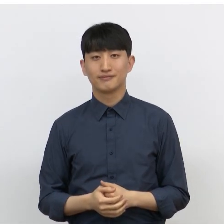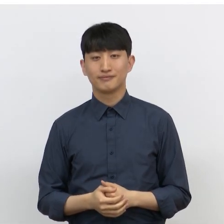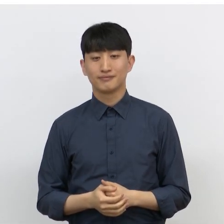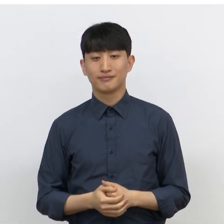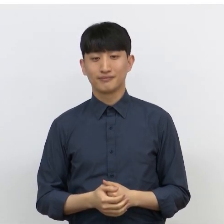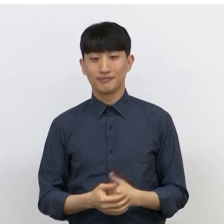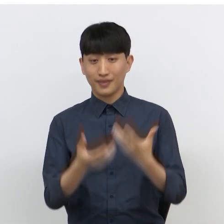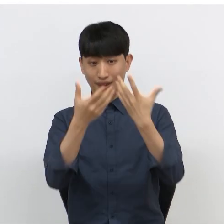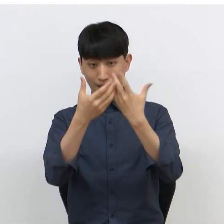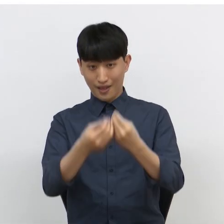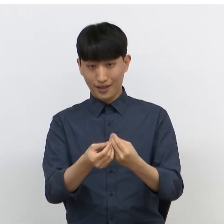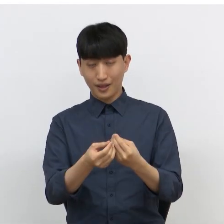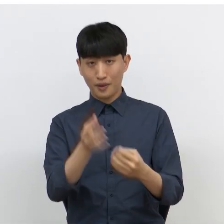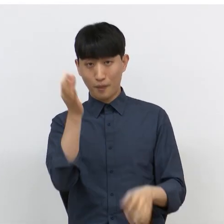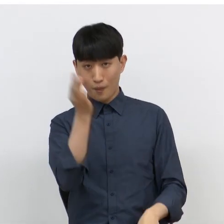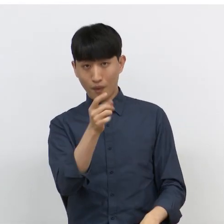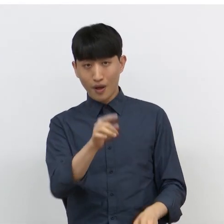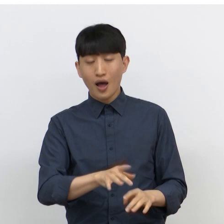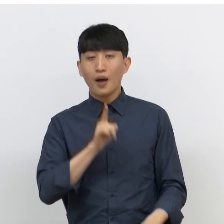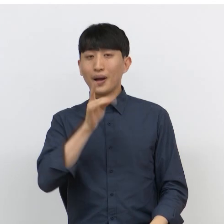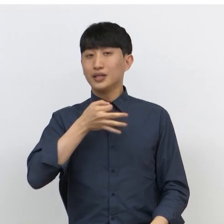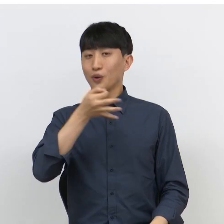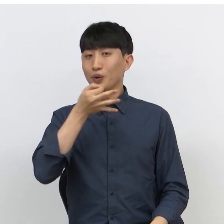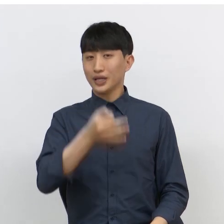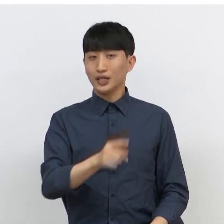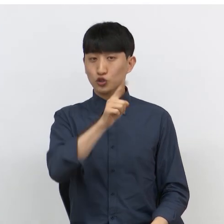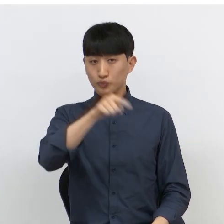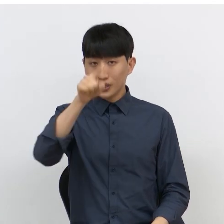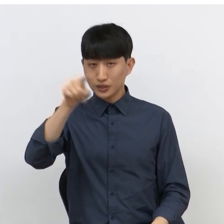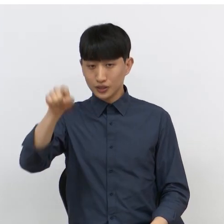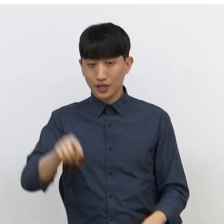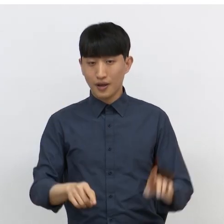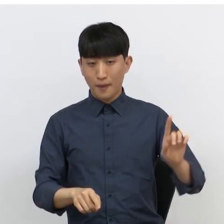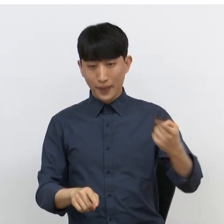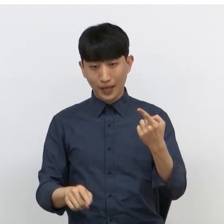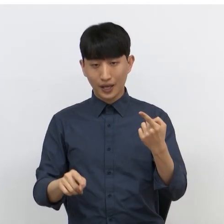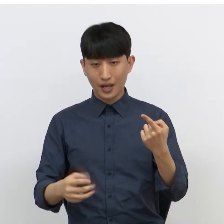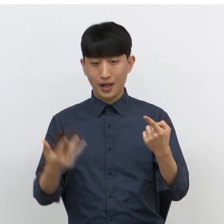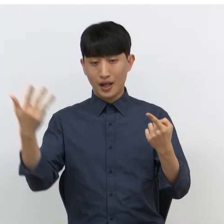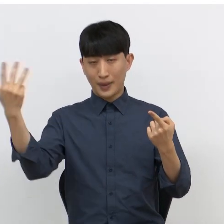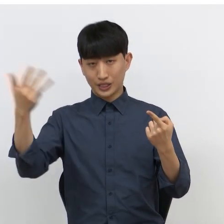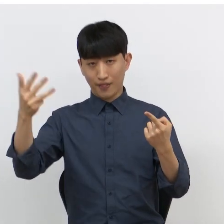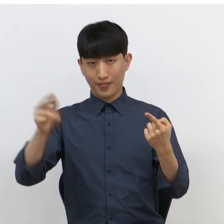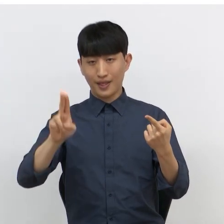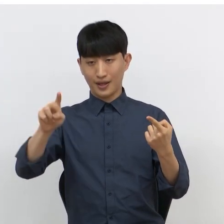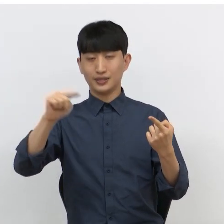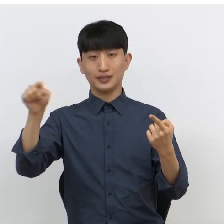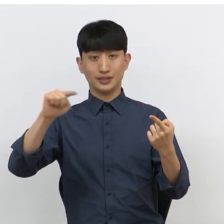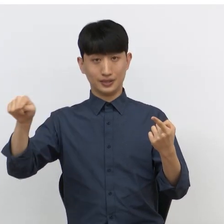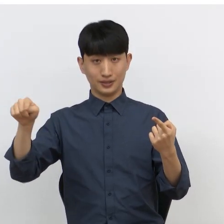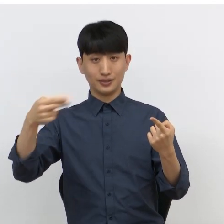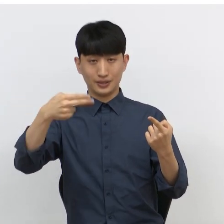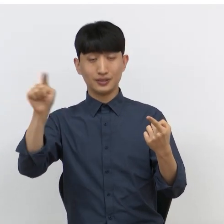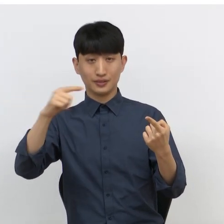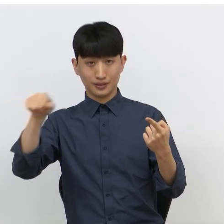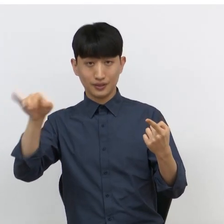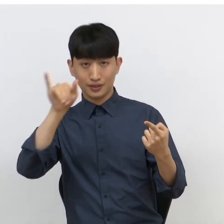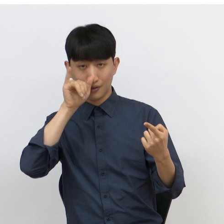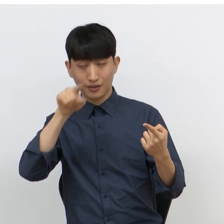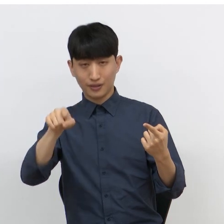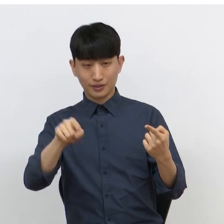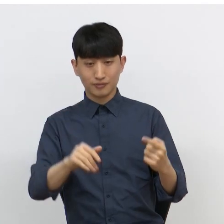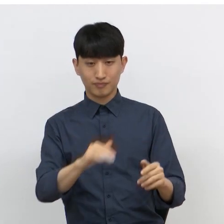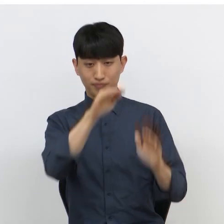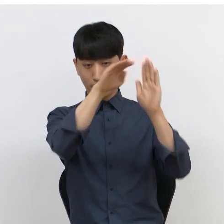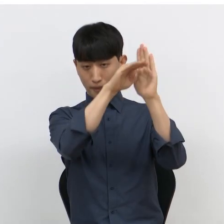지금 보시는 대로 우리 말소리 주파수 범위는 100에서부터 8000Hz까지 포함되어 있는데요. 이 중에 각 주파수